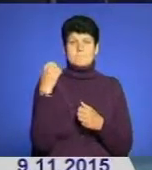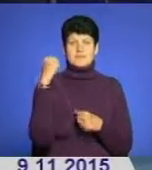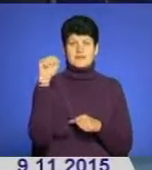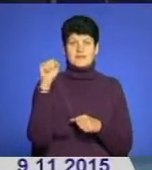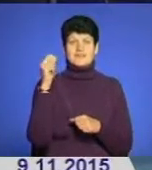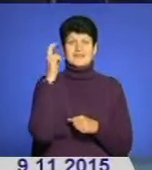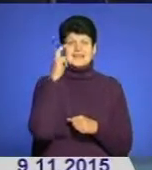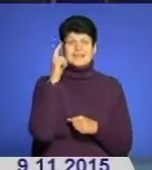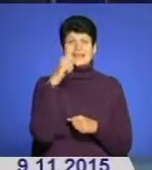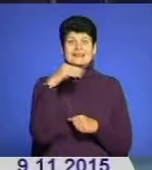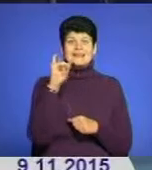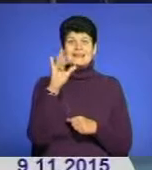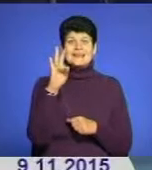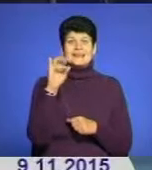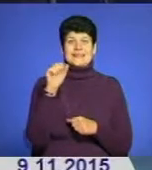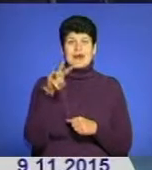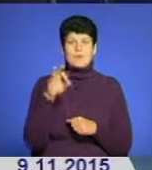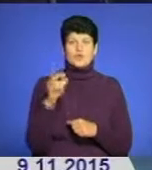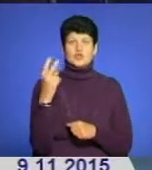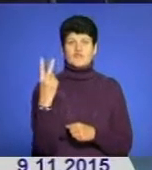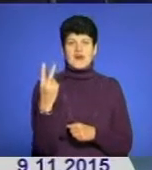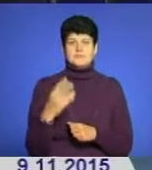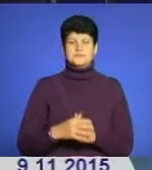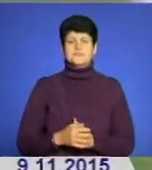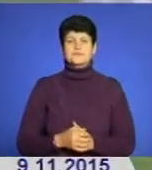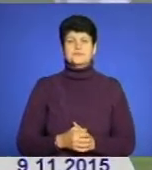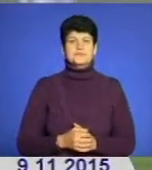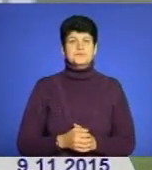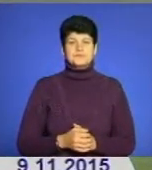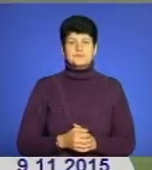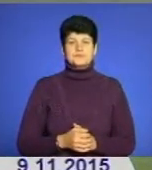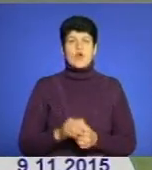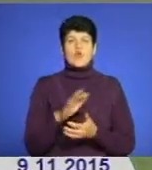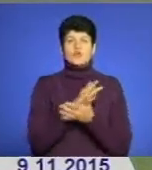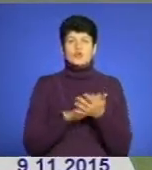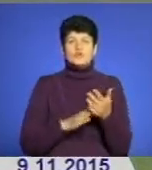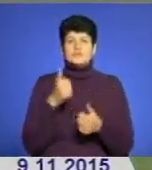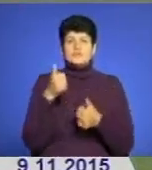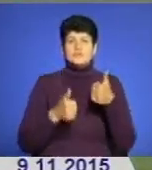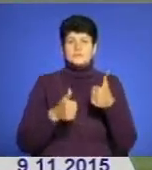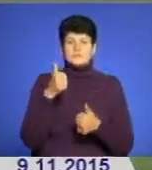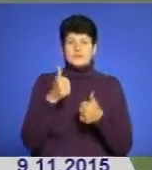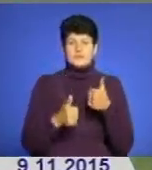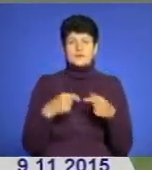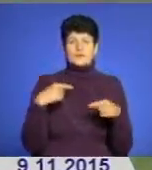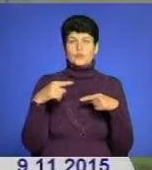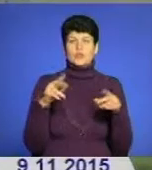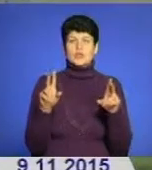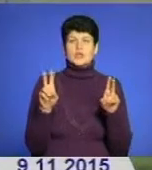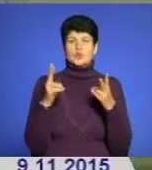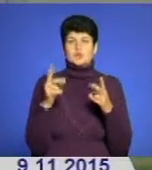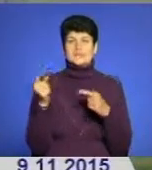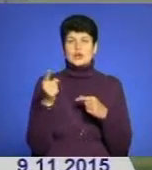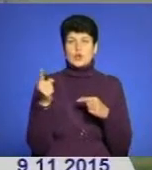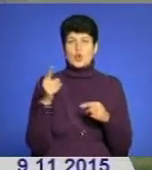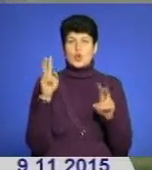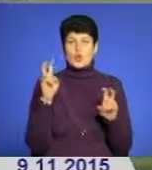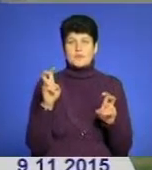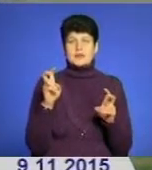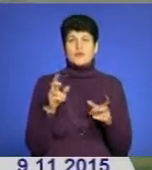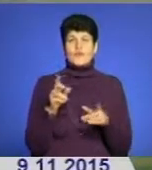«Динамо-2». Про це у репортажі нашої знімальної групи. Упродовж матчу гравці футбольного клубу «Тернопіль» вправніше за